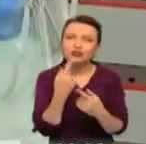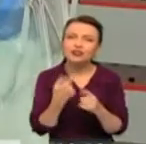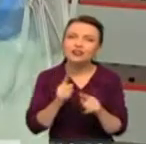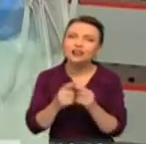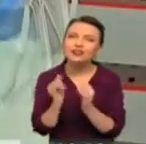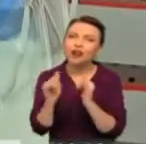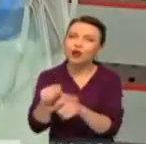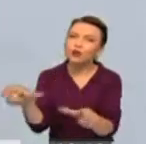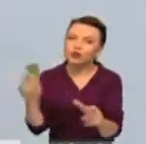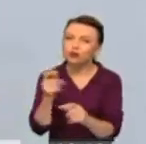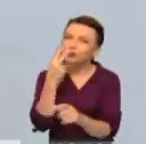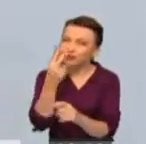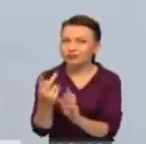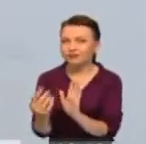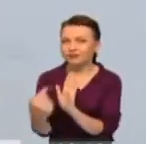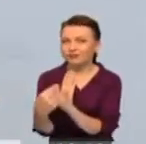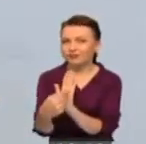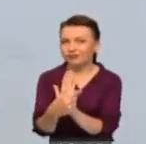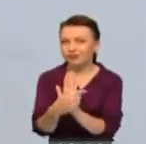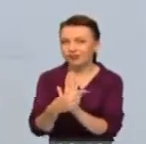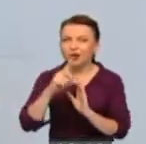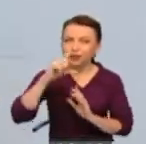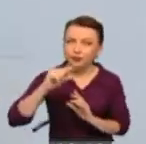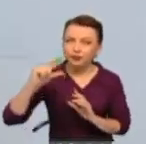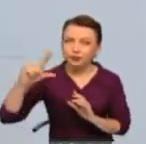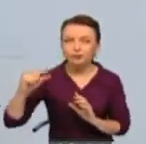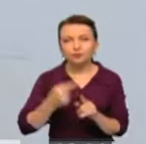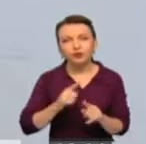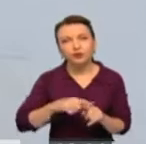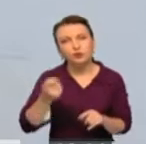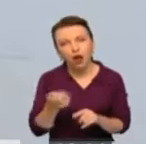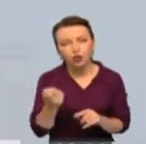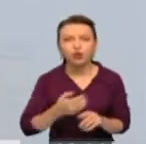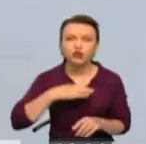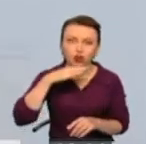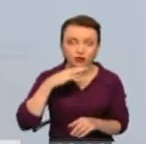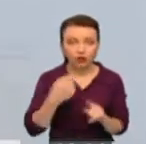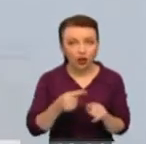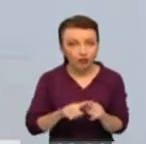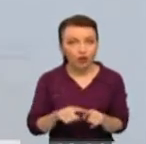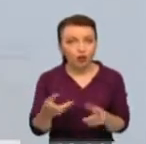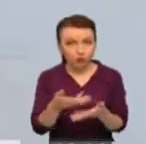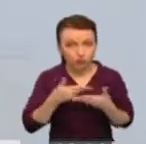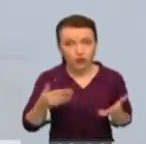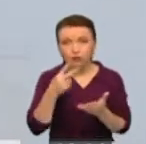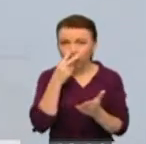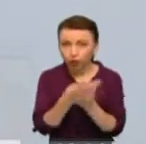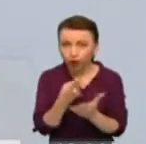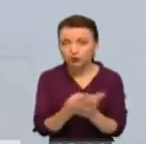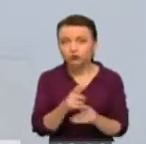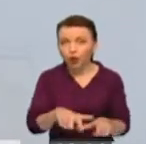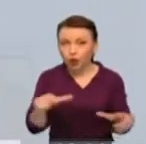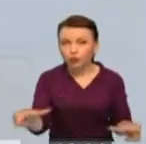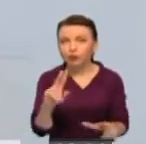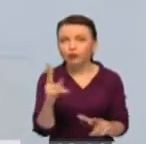маркер для донорів. Виставляючи точки критично, чи мало, чи достатньо на нашому сайті, таким чином ми даємо можливість